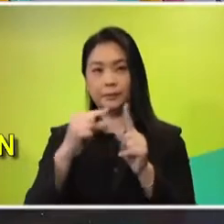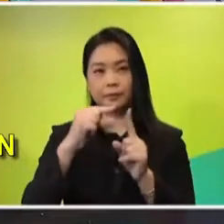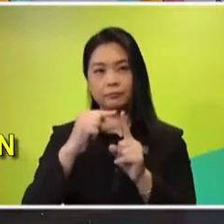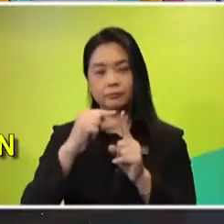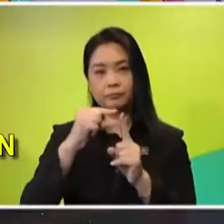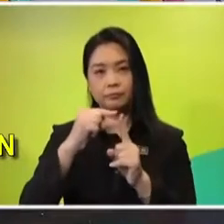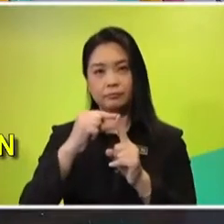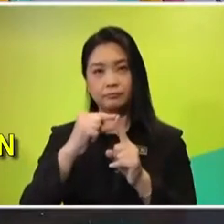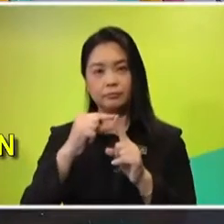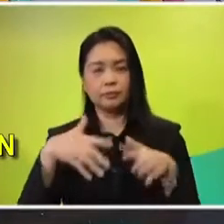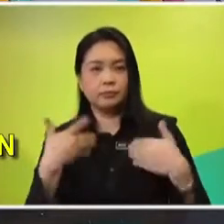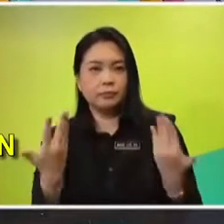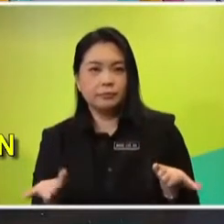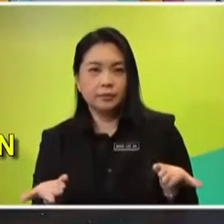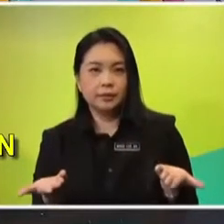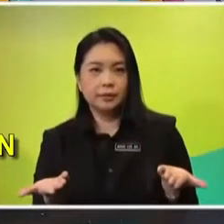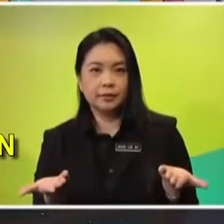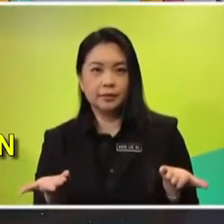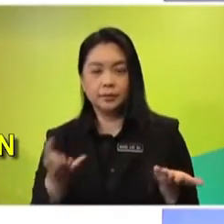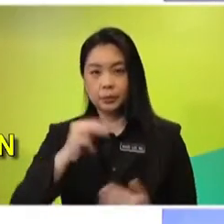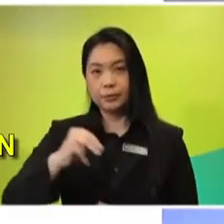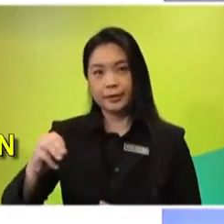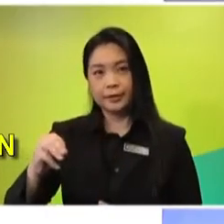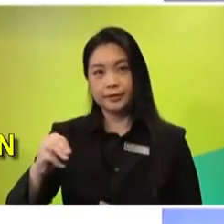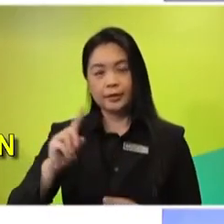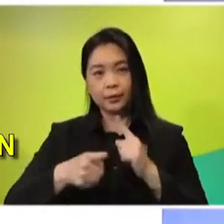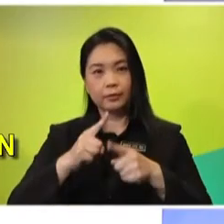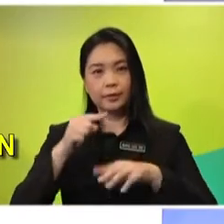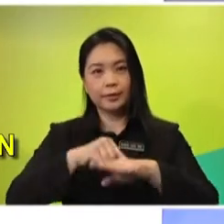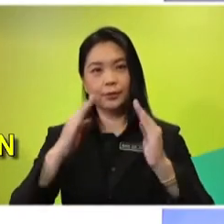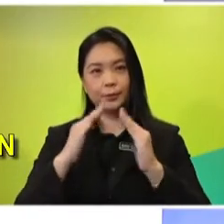Dalam perkataan macam mana ya kawan-kawan? Okey. Macam mana kawan-kawan di rumah?